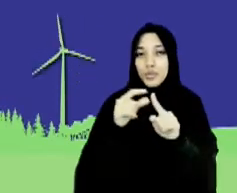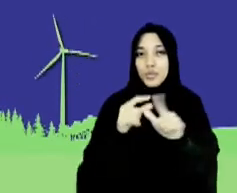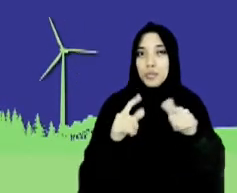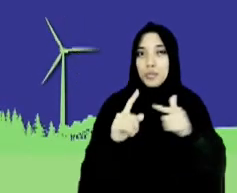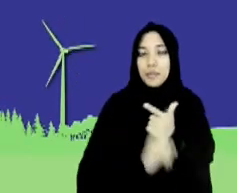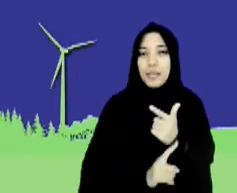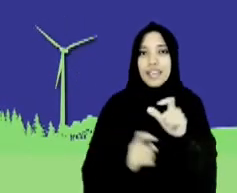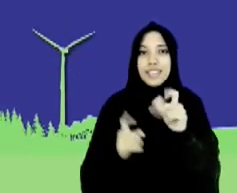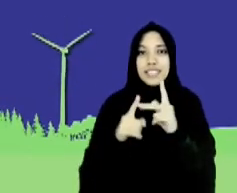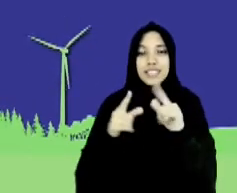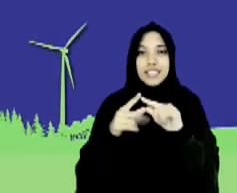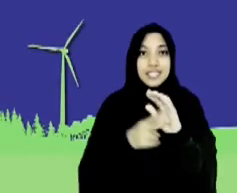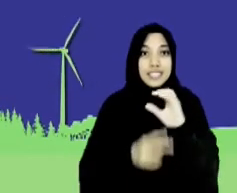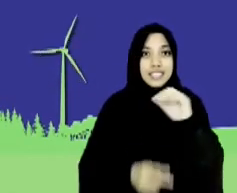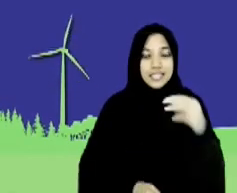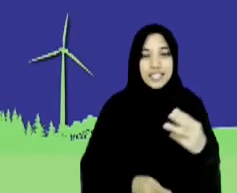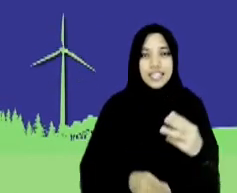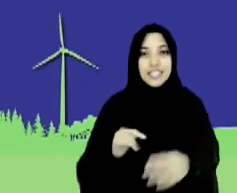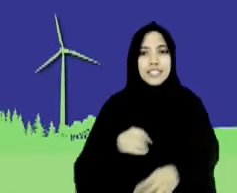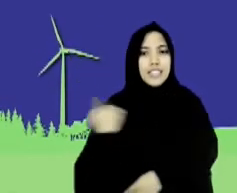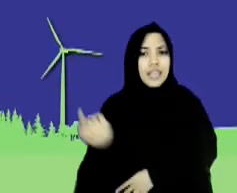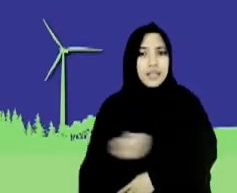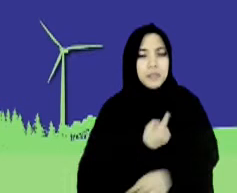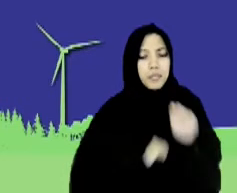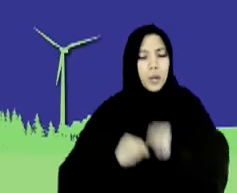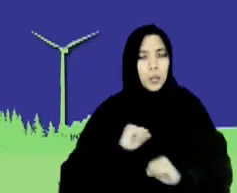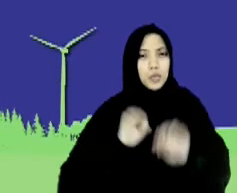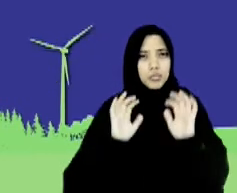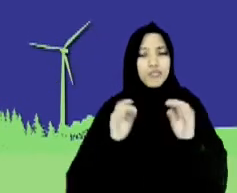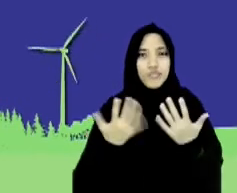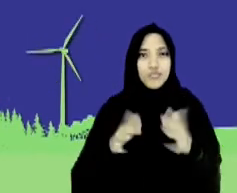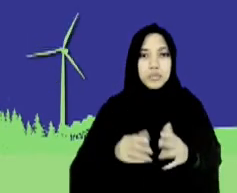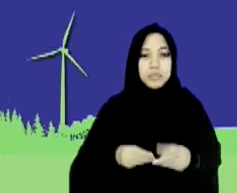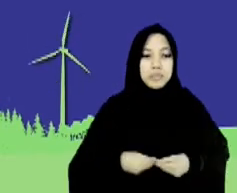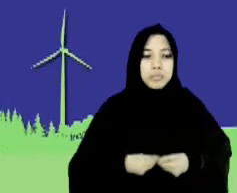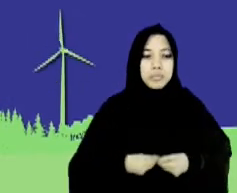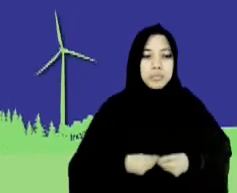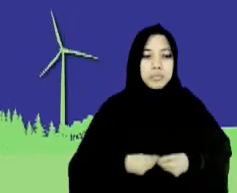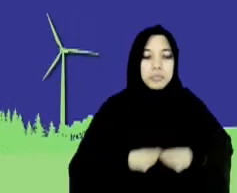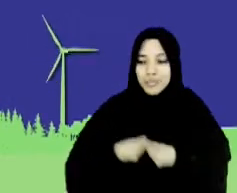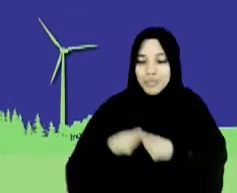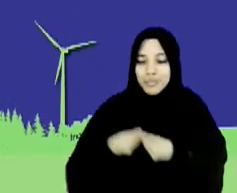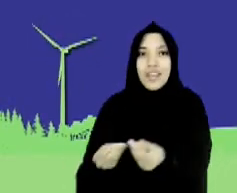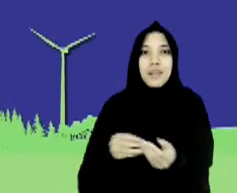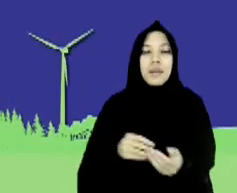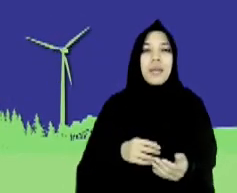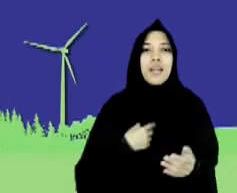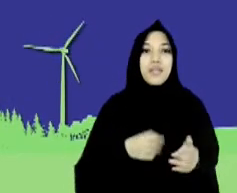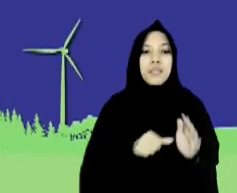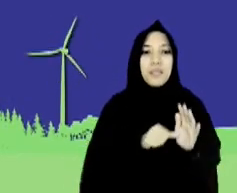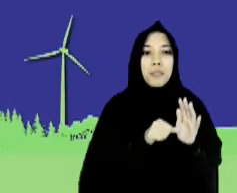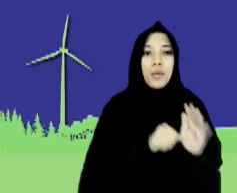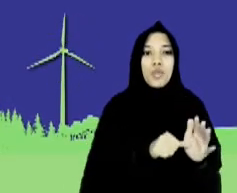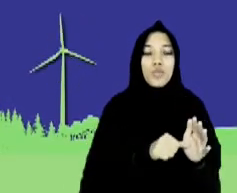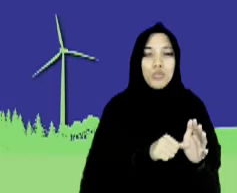melakukan misalnya eh berbagai eh bantuan ataupun e intervensi ke eh